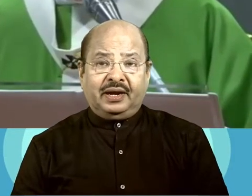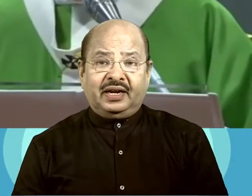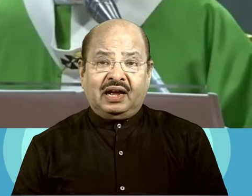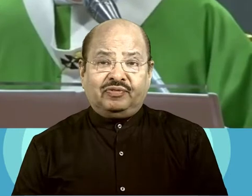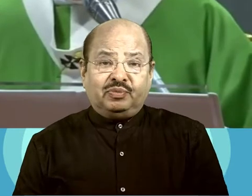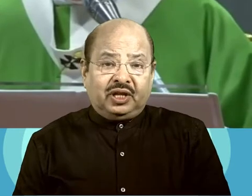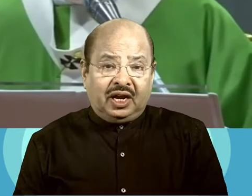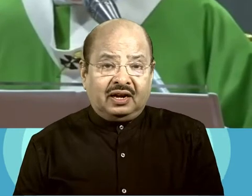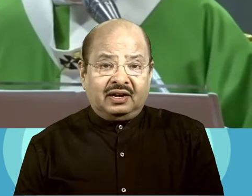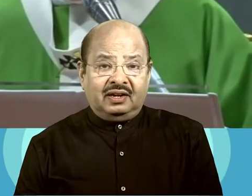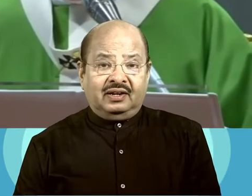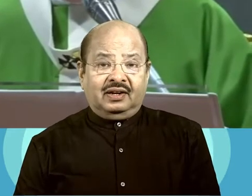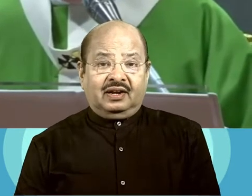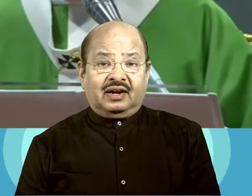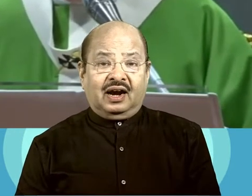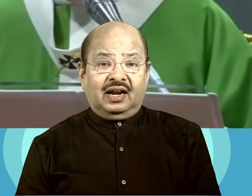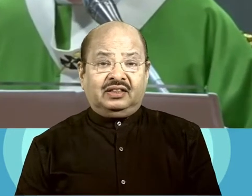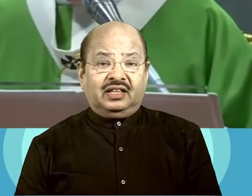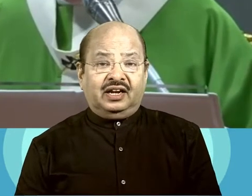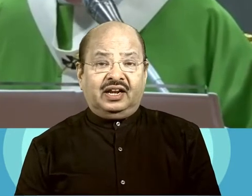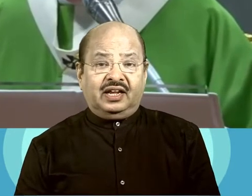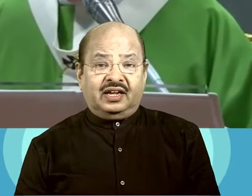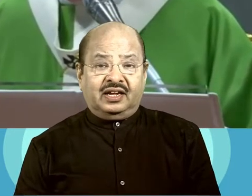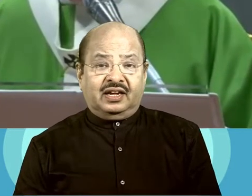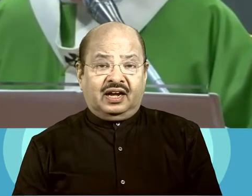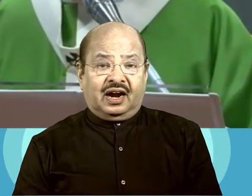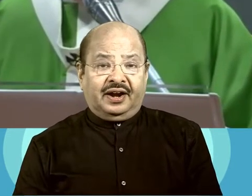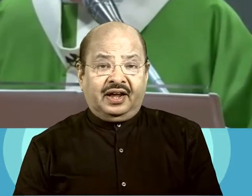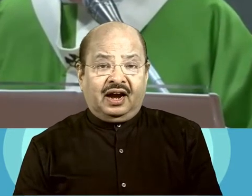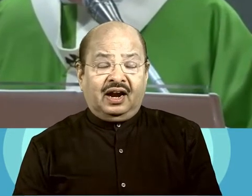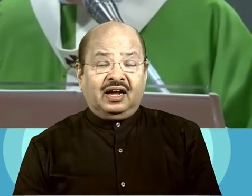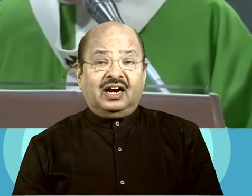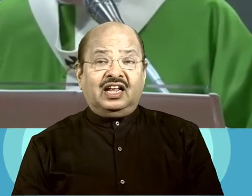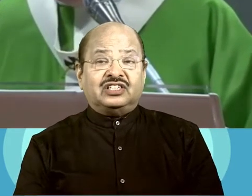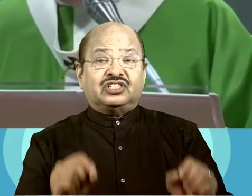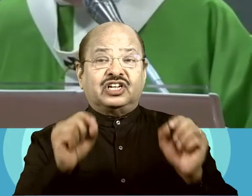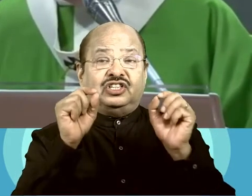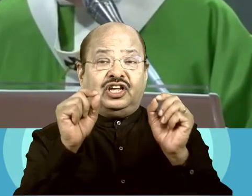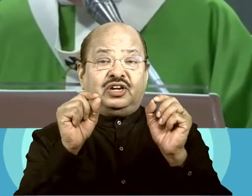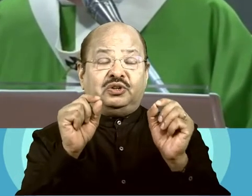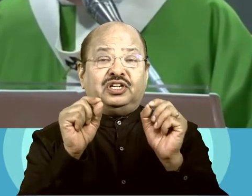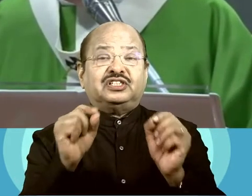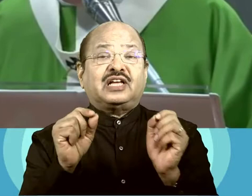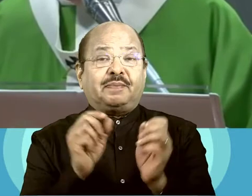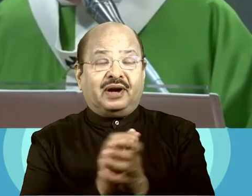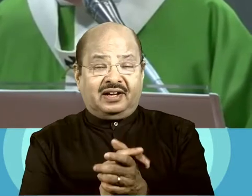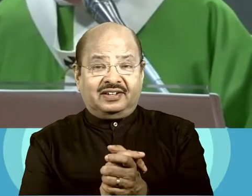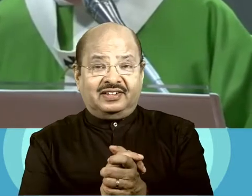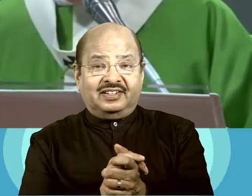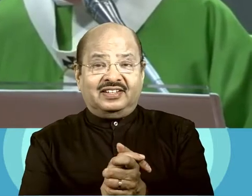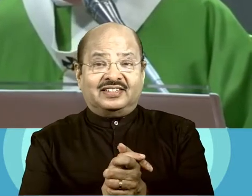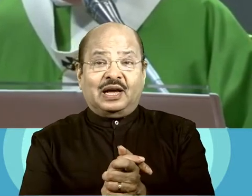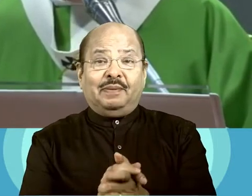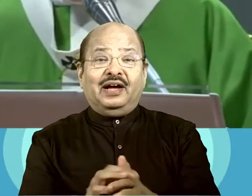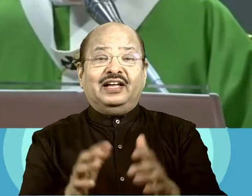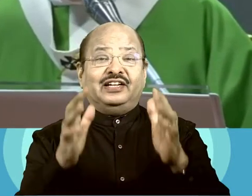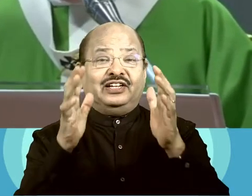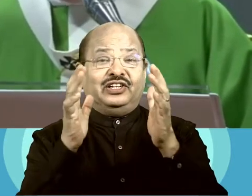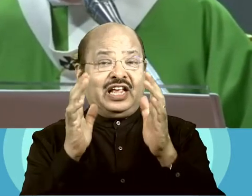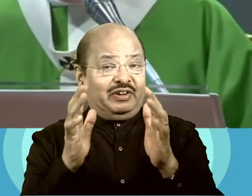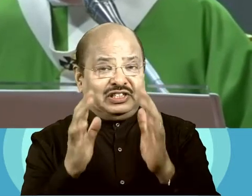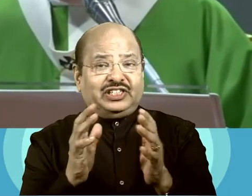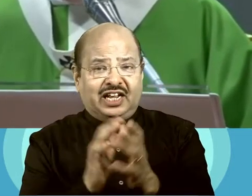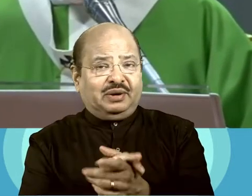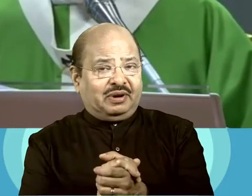39-ാമത്തെ പാരഗ്രാഫ് മുതൽ കാലത്തിൻ്റെ അടയാളങ്ങളെ ശ്രദ്ധിക്കുന്ന സഭ. സഭ